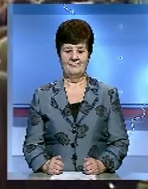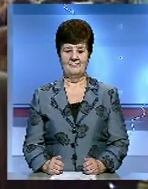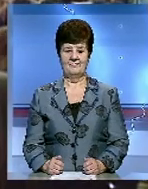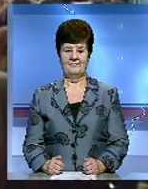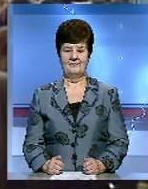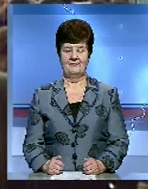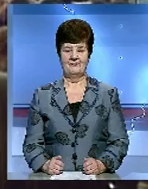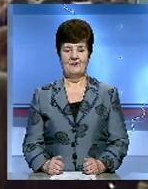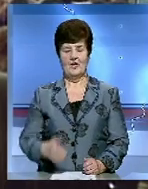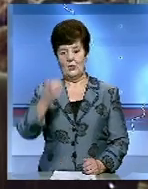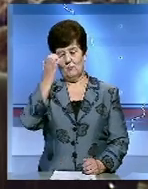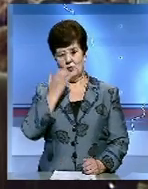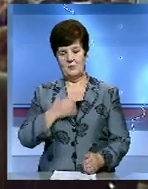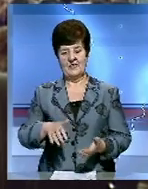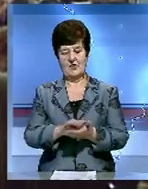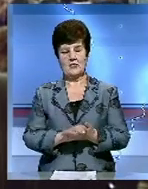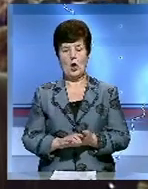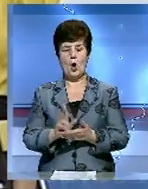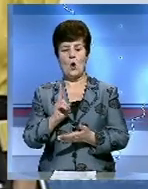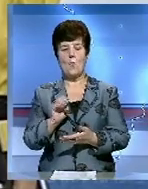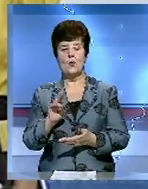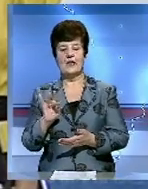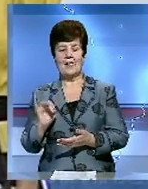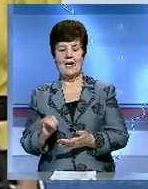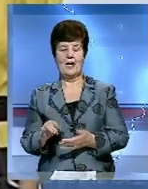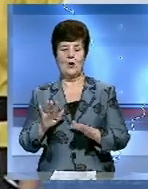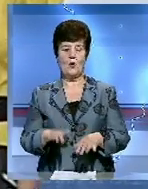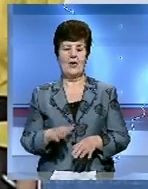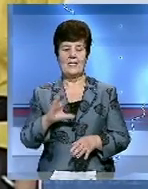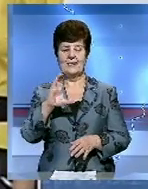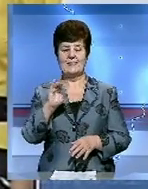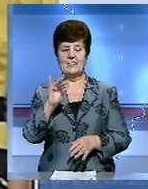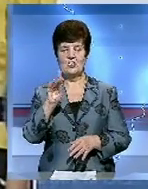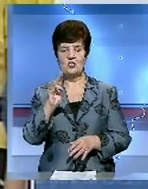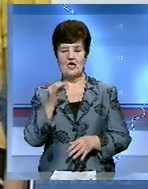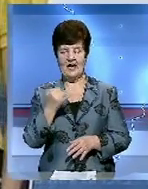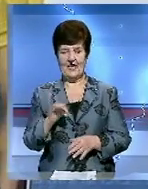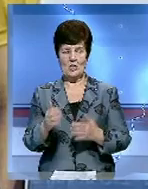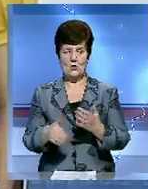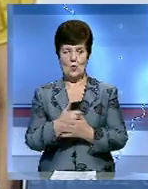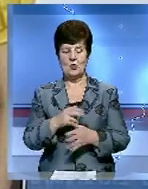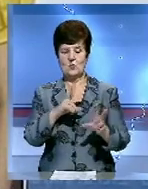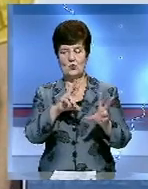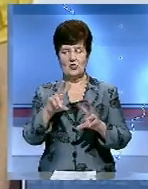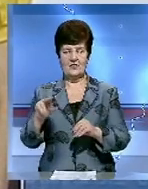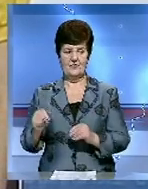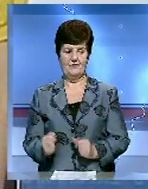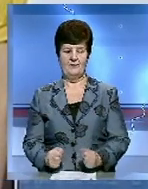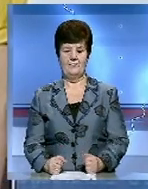Mulțumim încă o dată Asociației Comunitare Locale Sângerei Noi. Mulțumim foarte mult. Succes vă dorim.